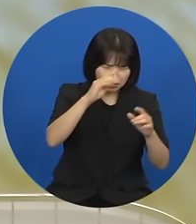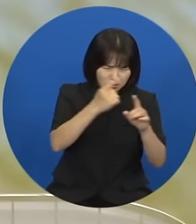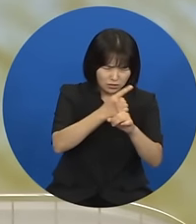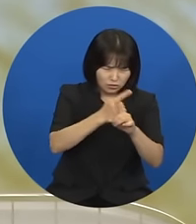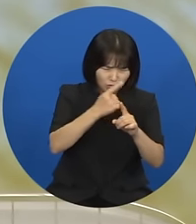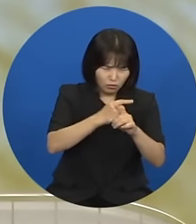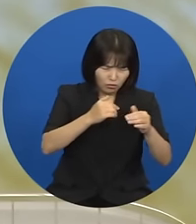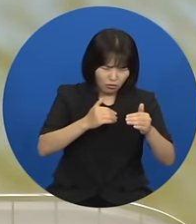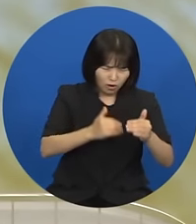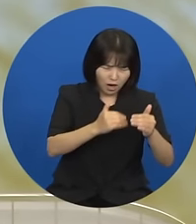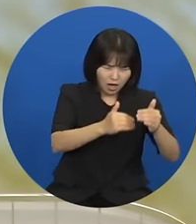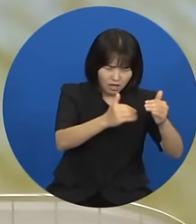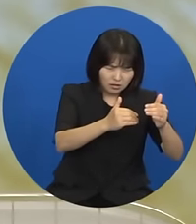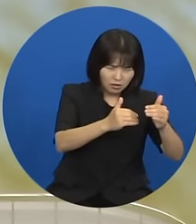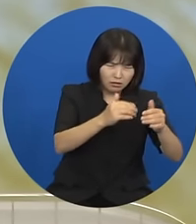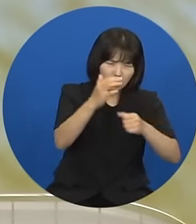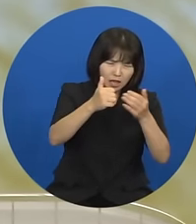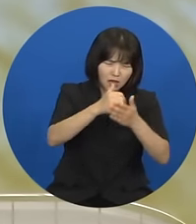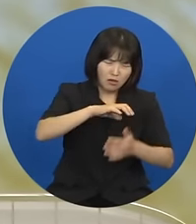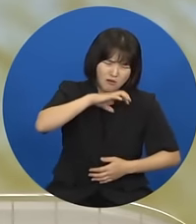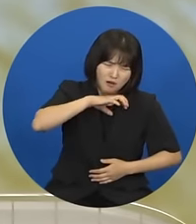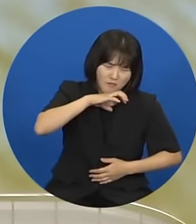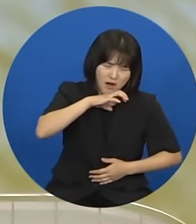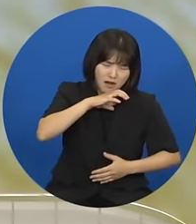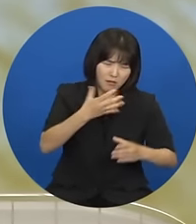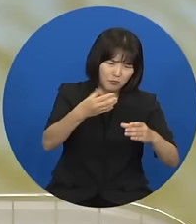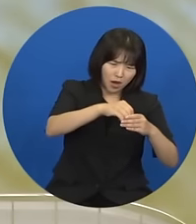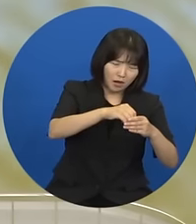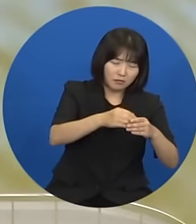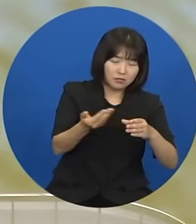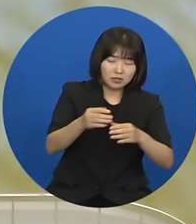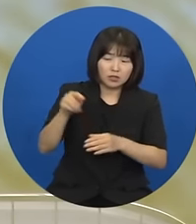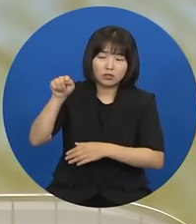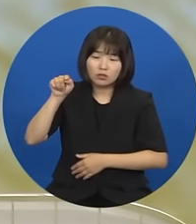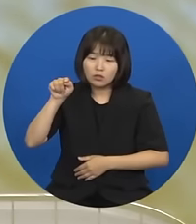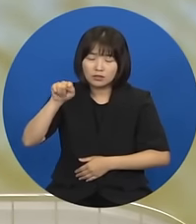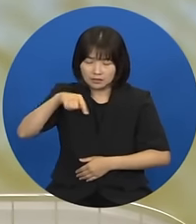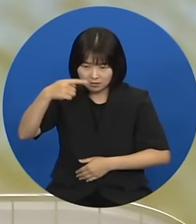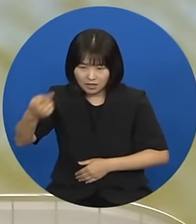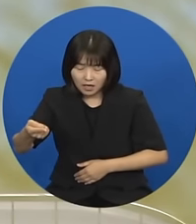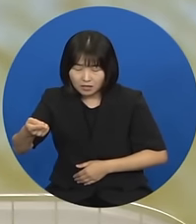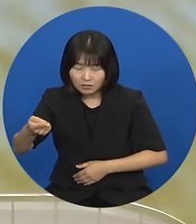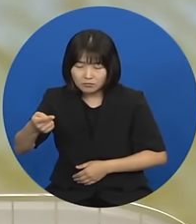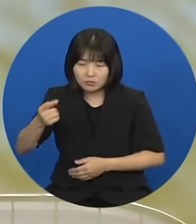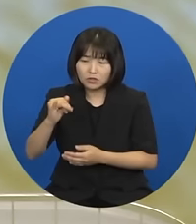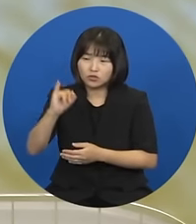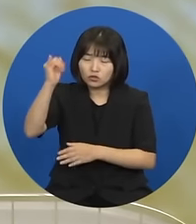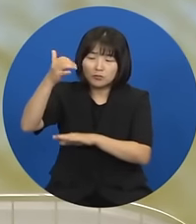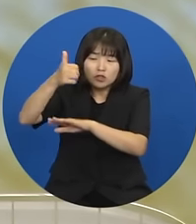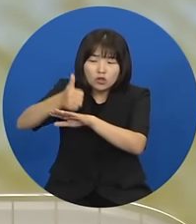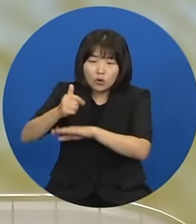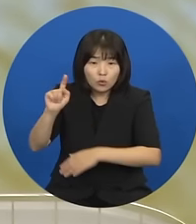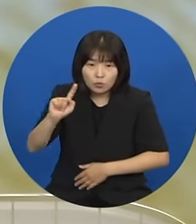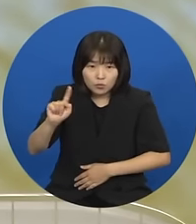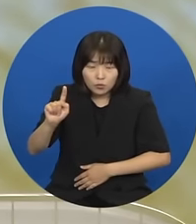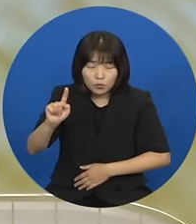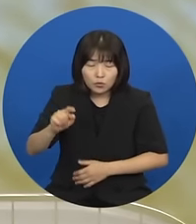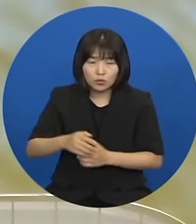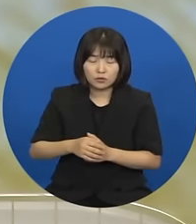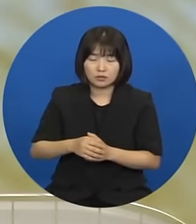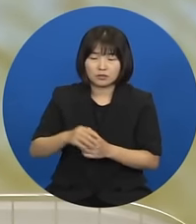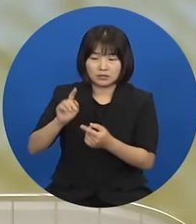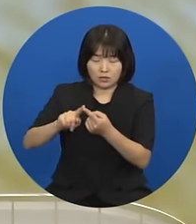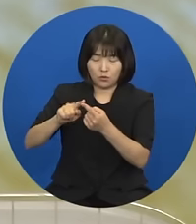있었어요. 그런데 뒷부분에 누님이 이렇게 결론을 맺고 있습니다. 제가 그대로